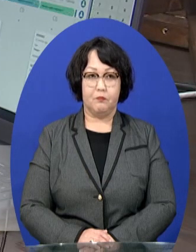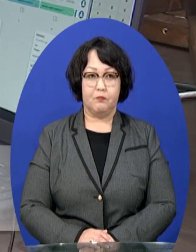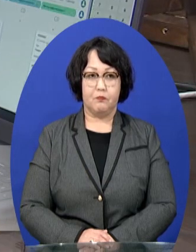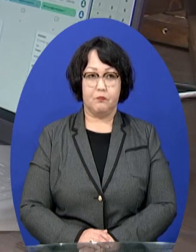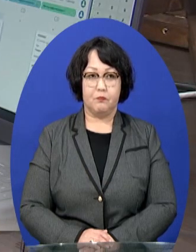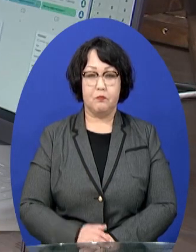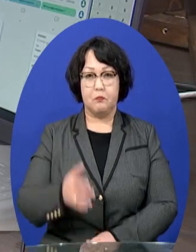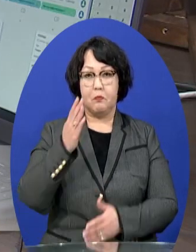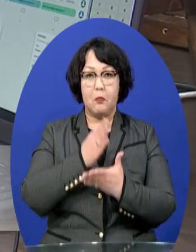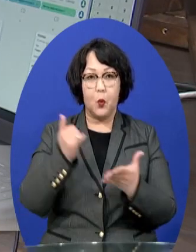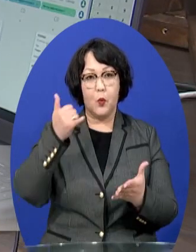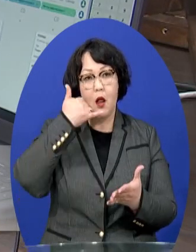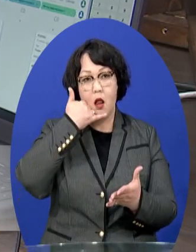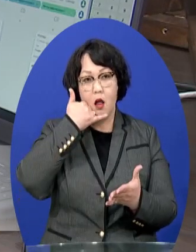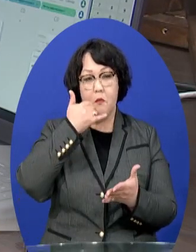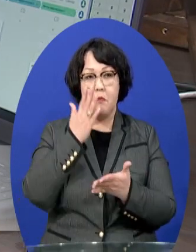Тано.